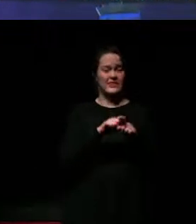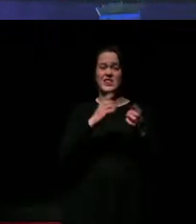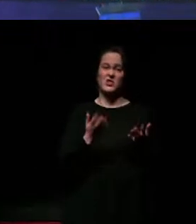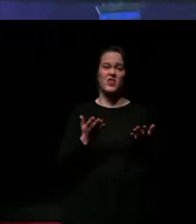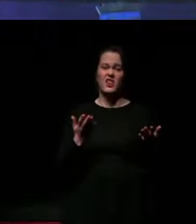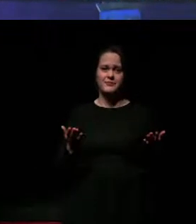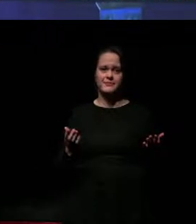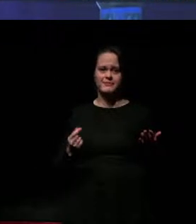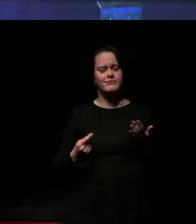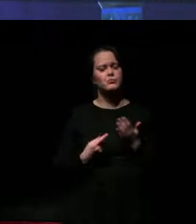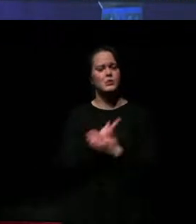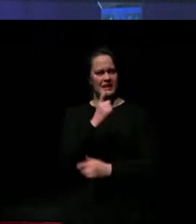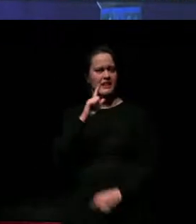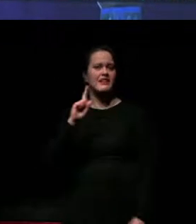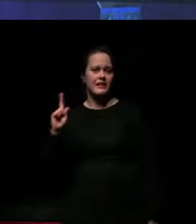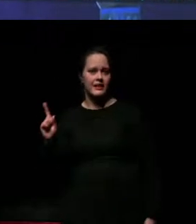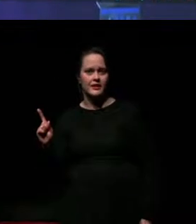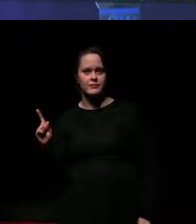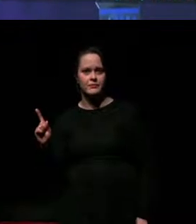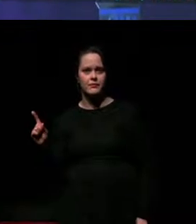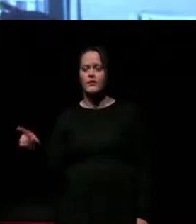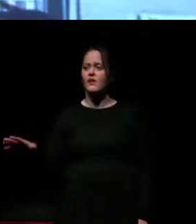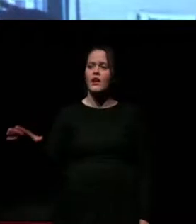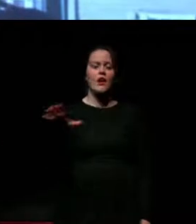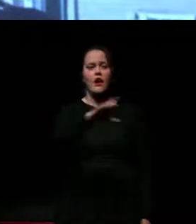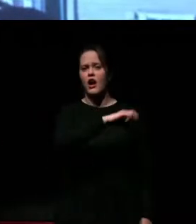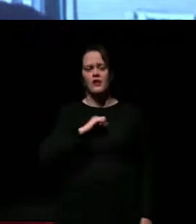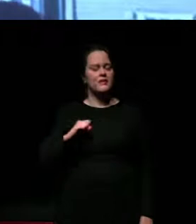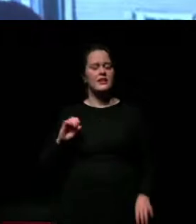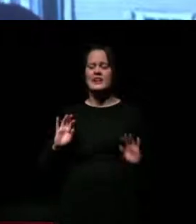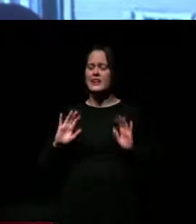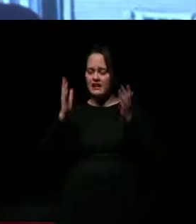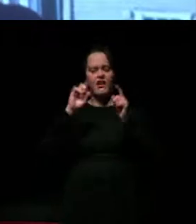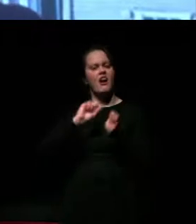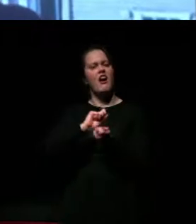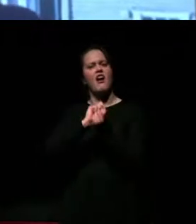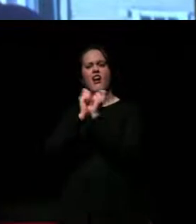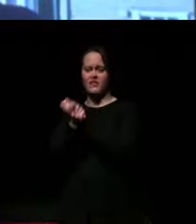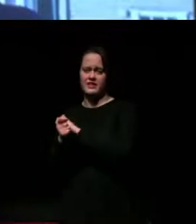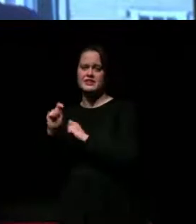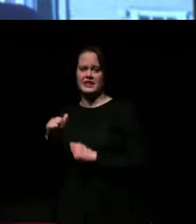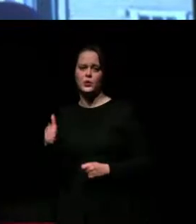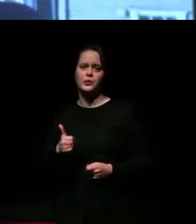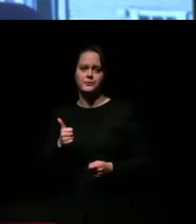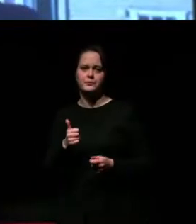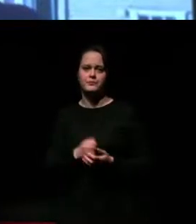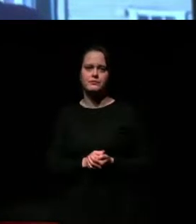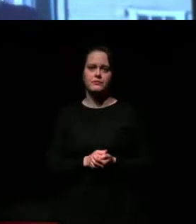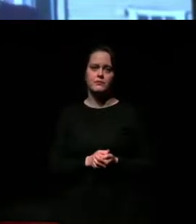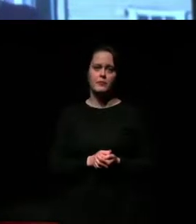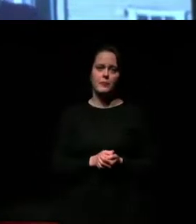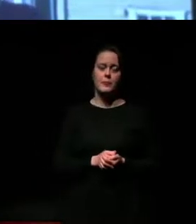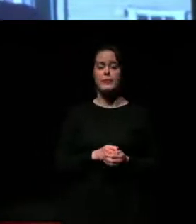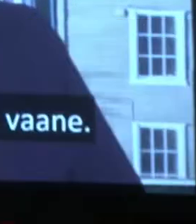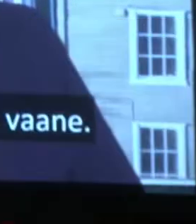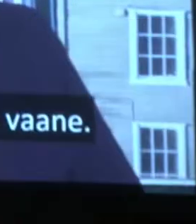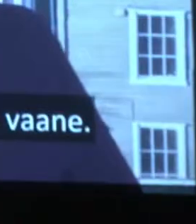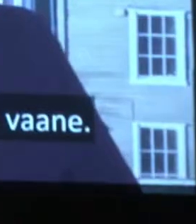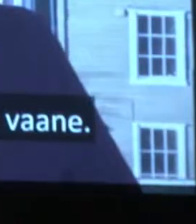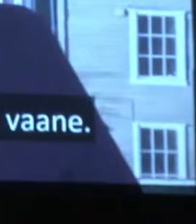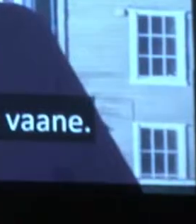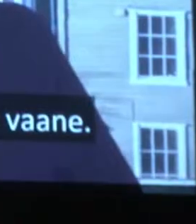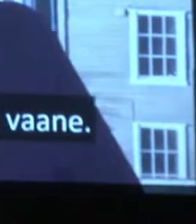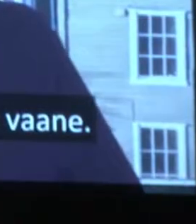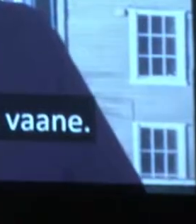spesielle tider, og vi har alle måttet leve annerledes i et helt år nå. Det gjør at 6. februar må feires på en